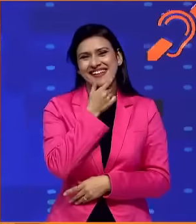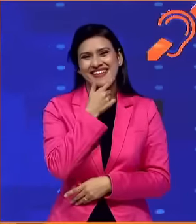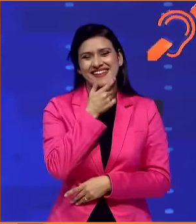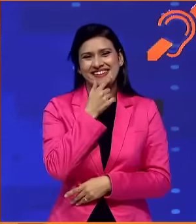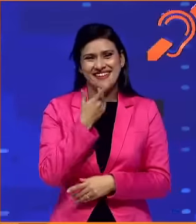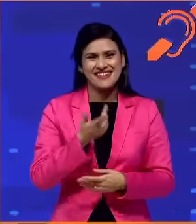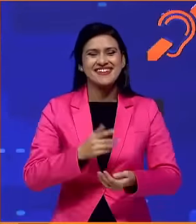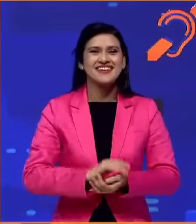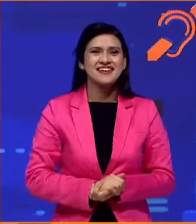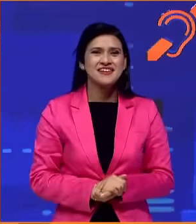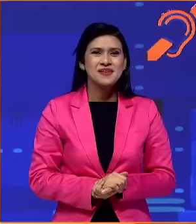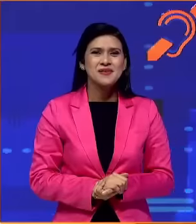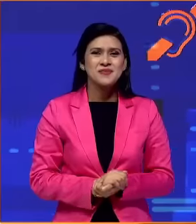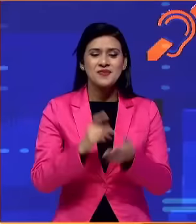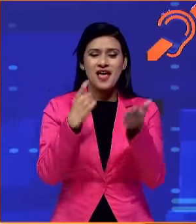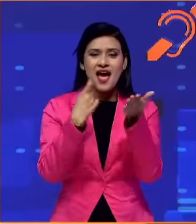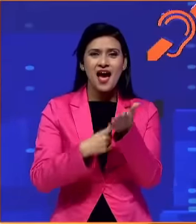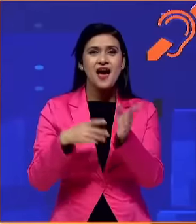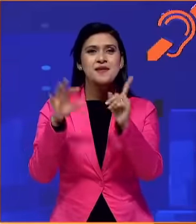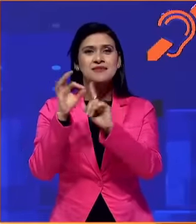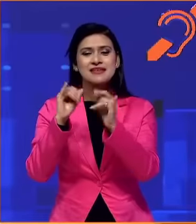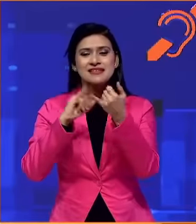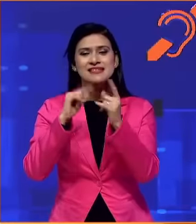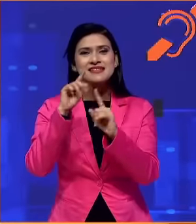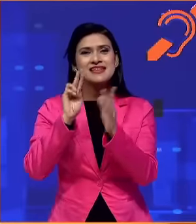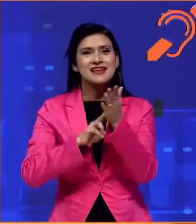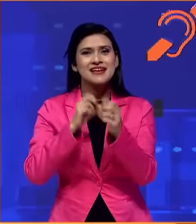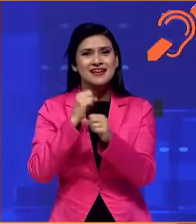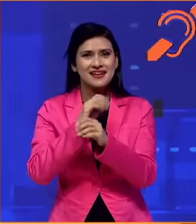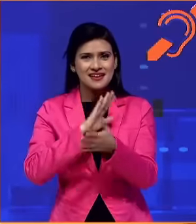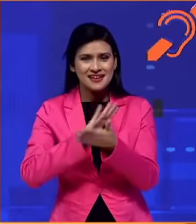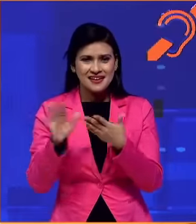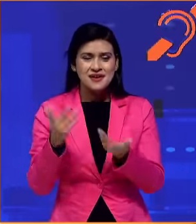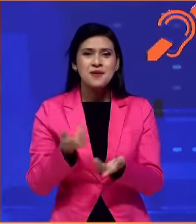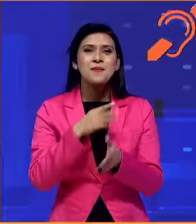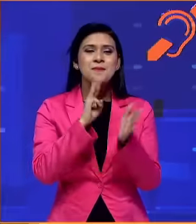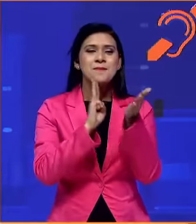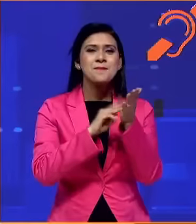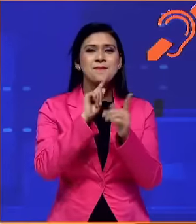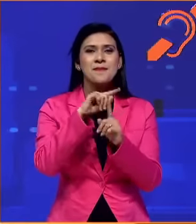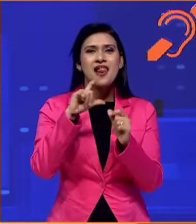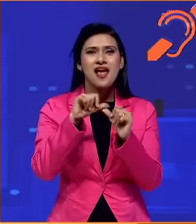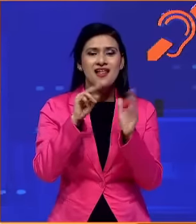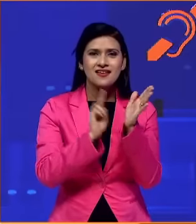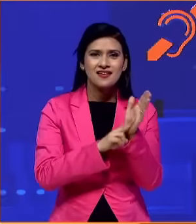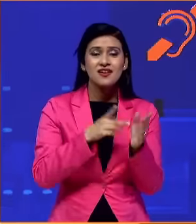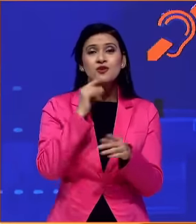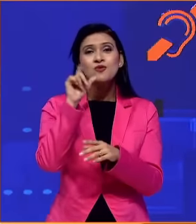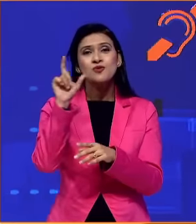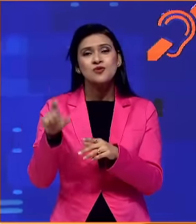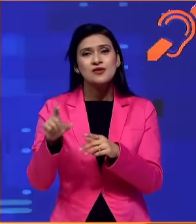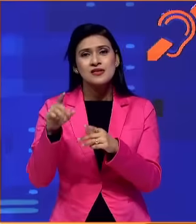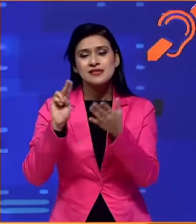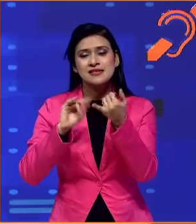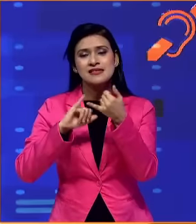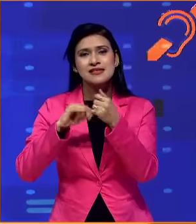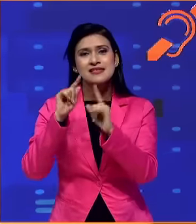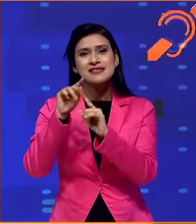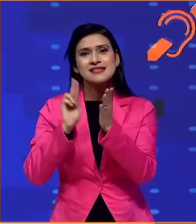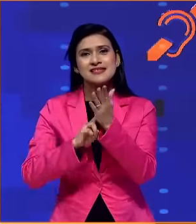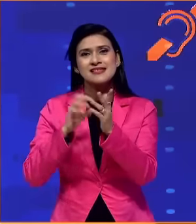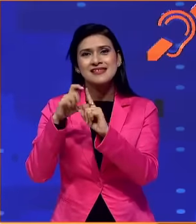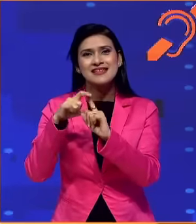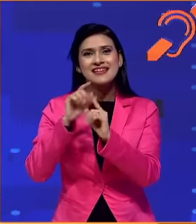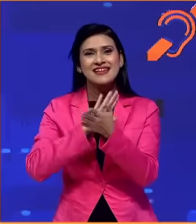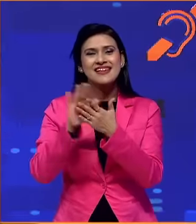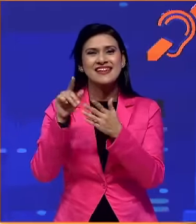रहे।आरपीएन सिंह,मिलिंददेवरा,ज्योतिरादित्य सिंधिया—मेरीनिष्ठा